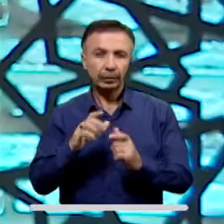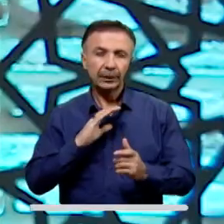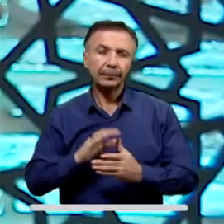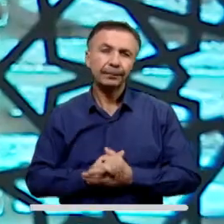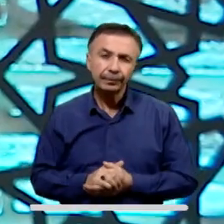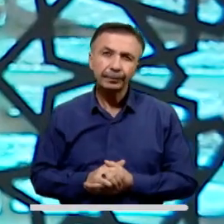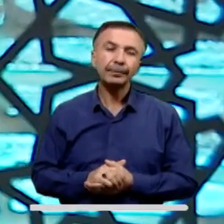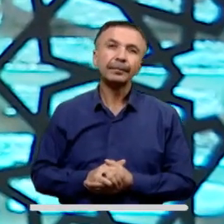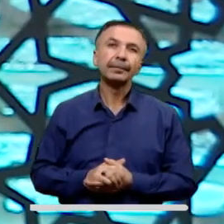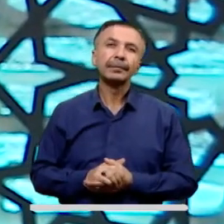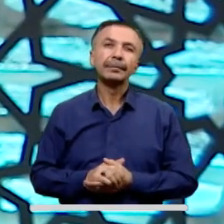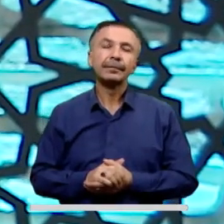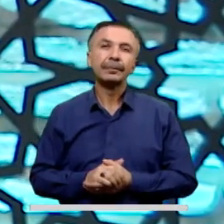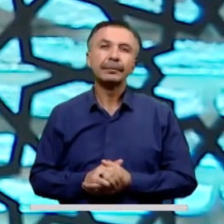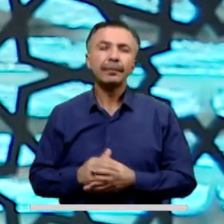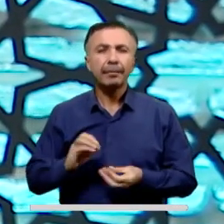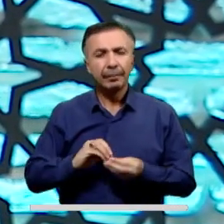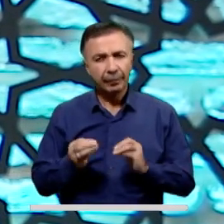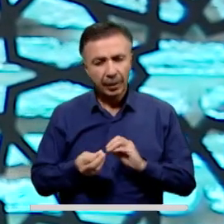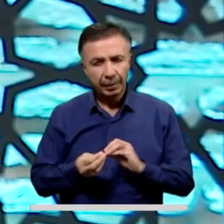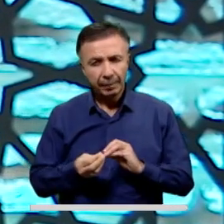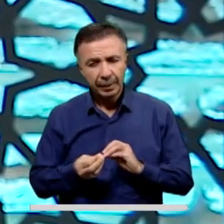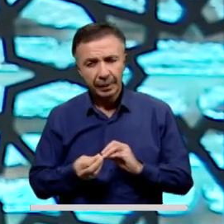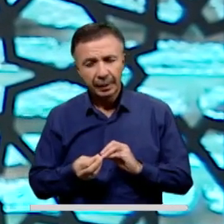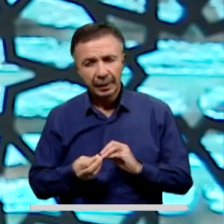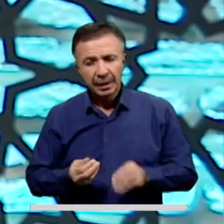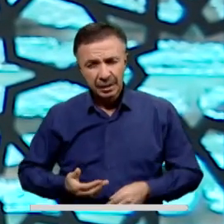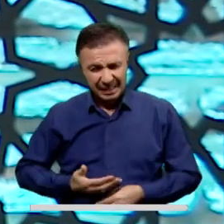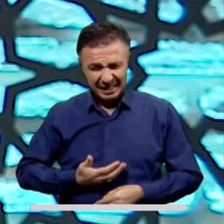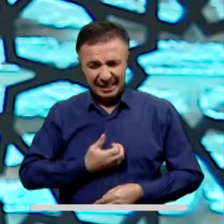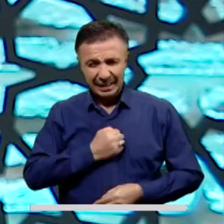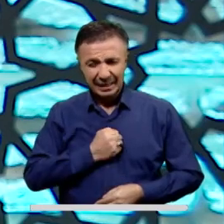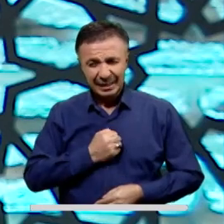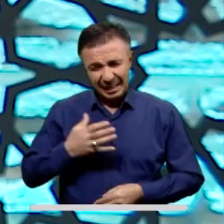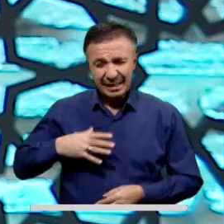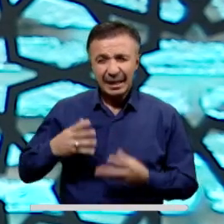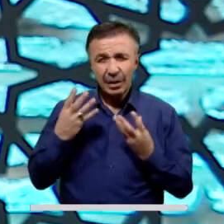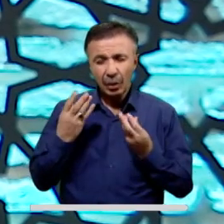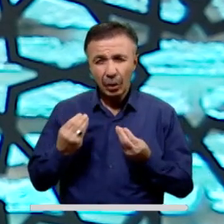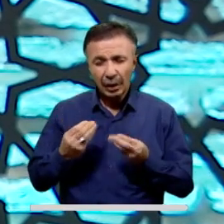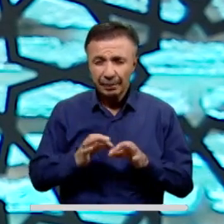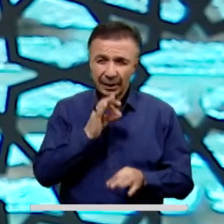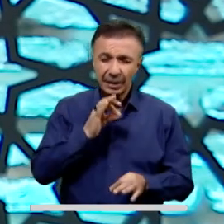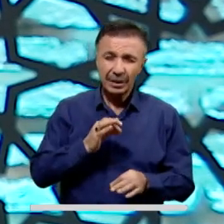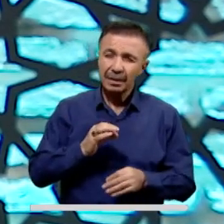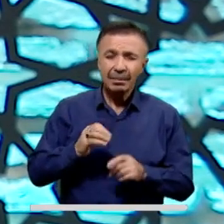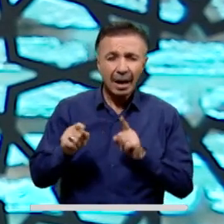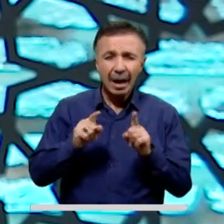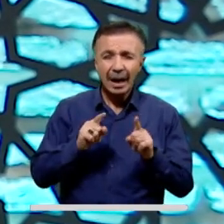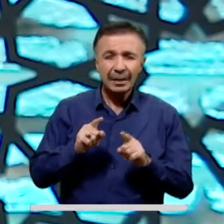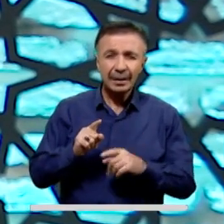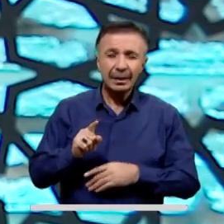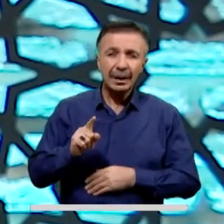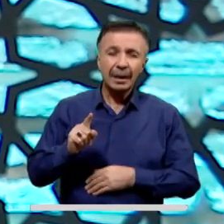Sibel Hanım şöyle demiş. Derdi, sıkıntısı veya bir arzusu olan kişi hangi zikirleri çekmeli? Allah'ın rahmeti,